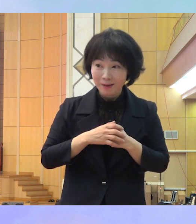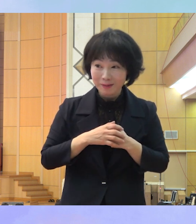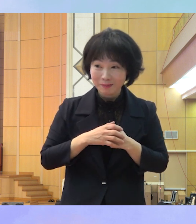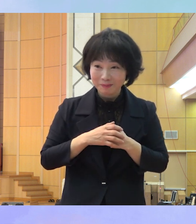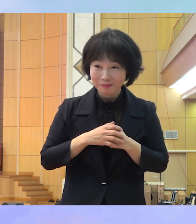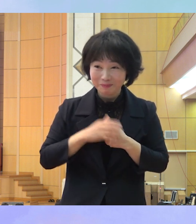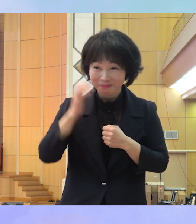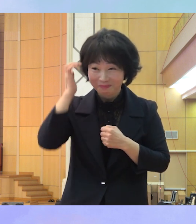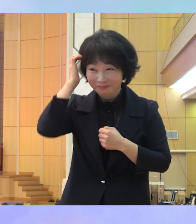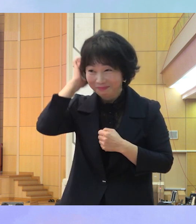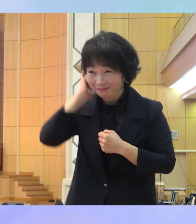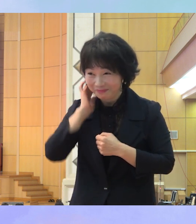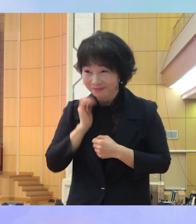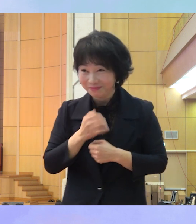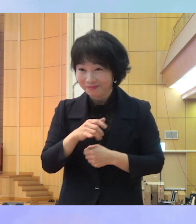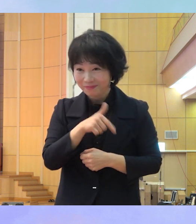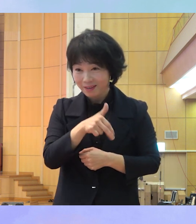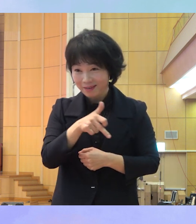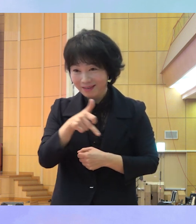약이라고 하는 것은요